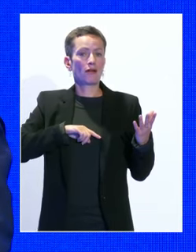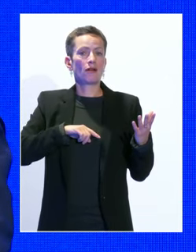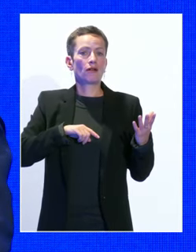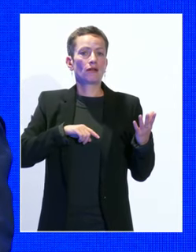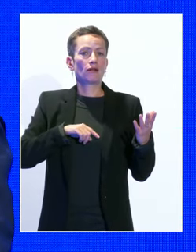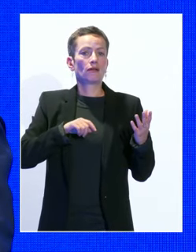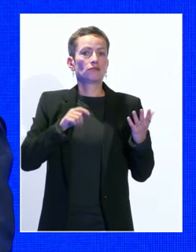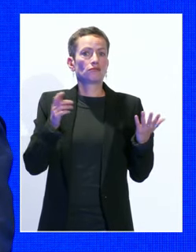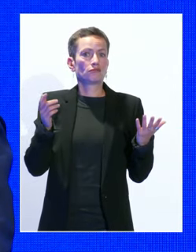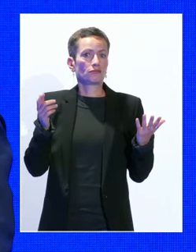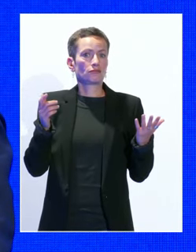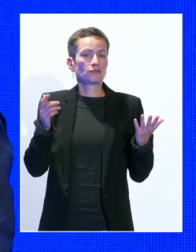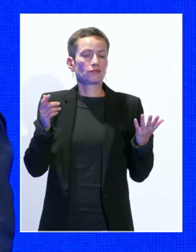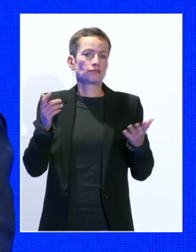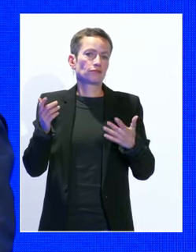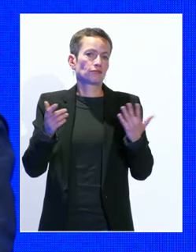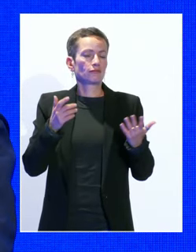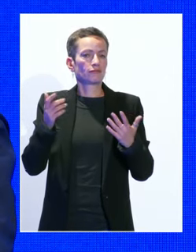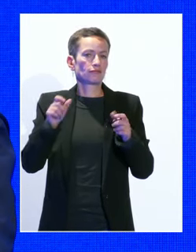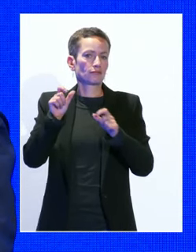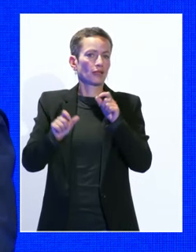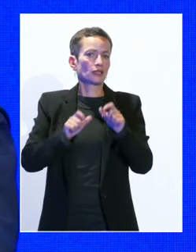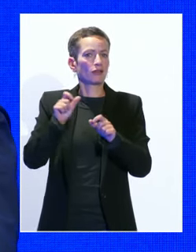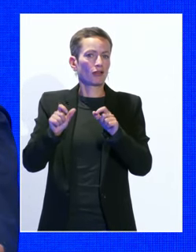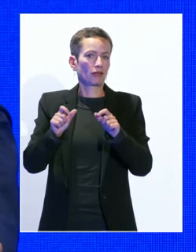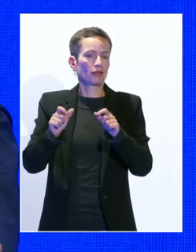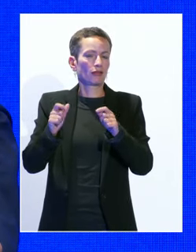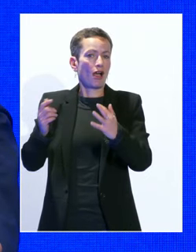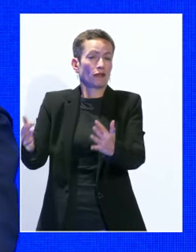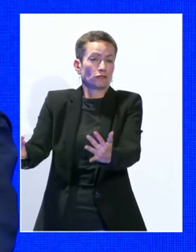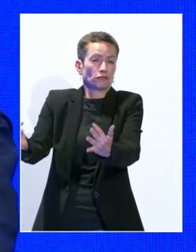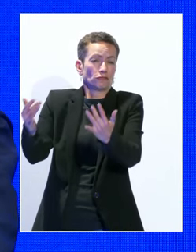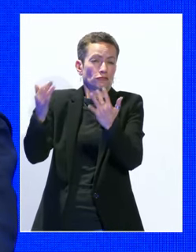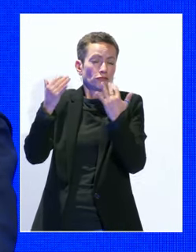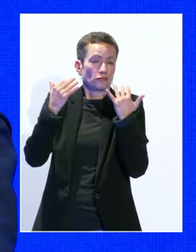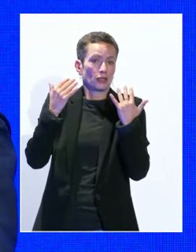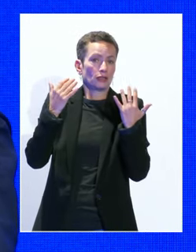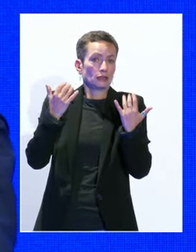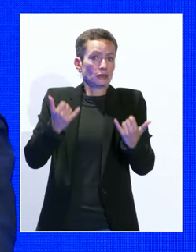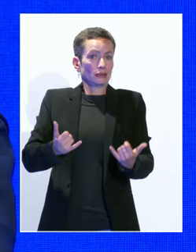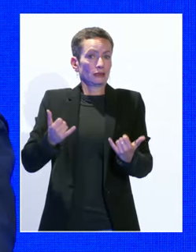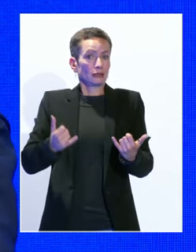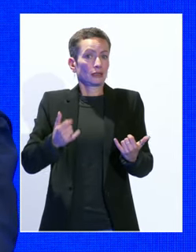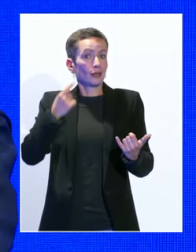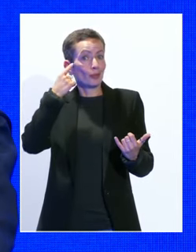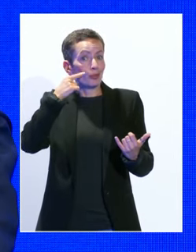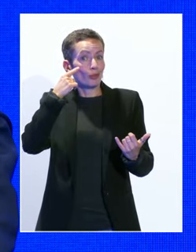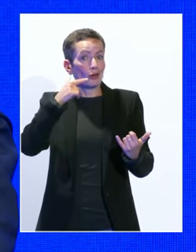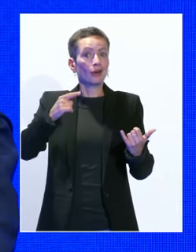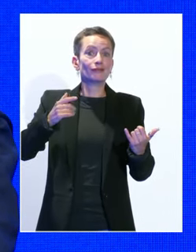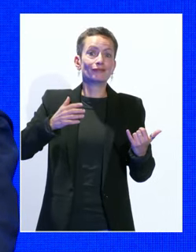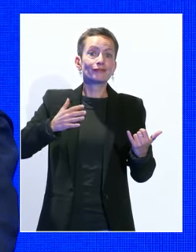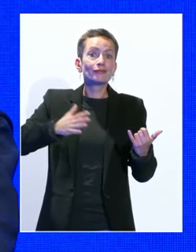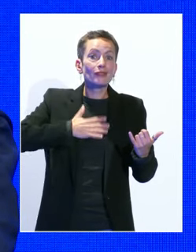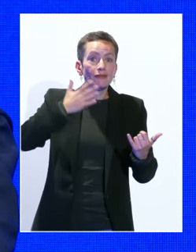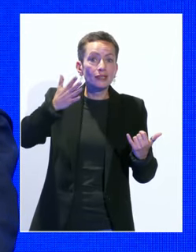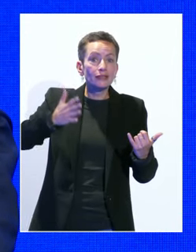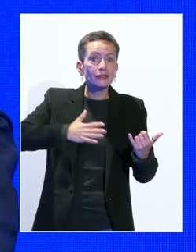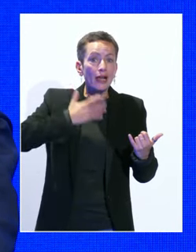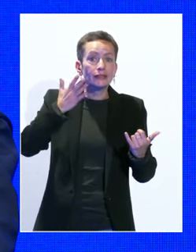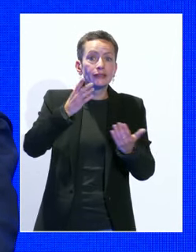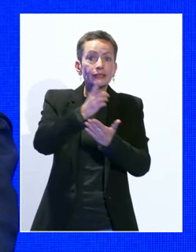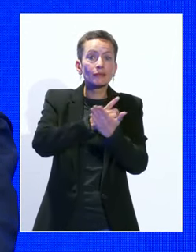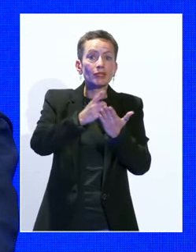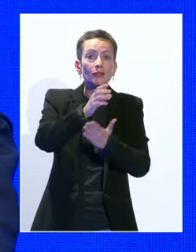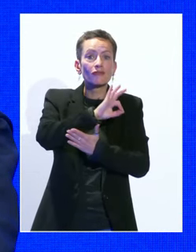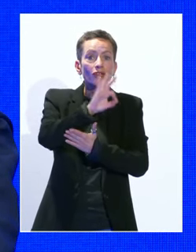des immigrants qui viennent en très grand nombre pour essayer de profiter des avantages d'un